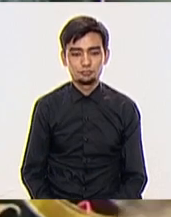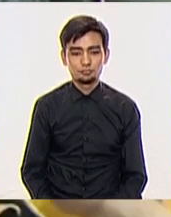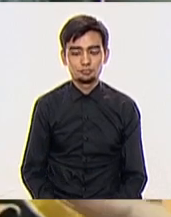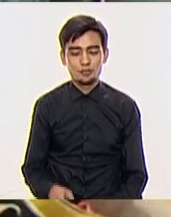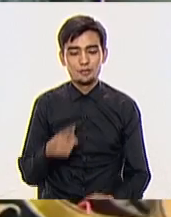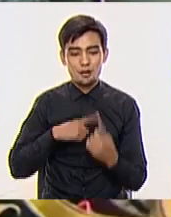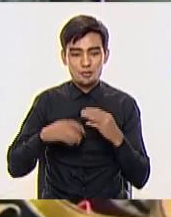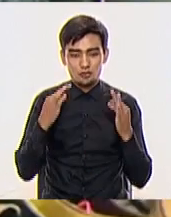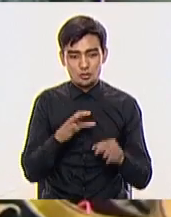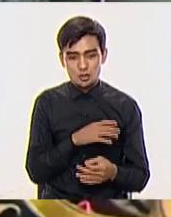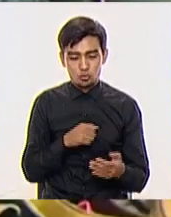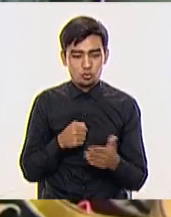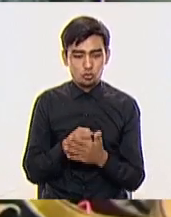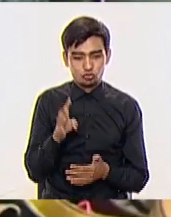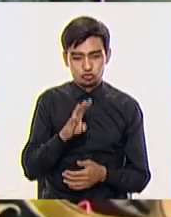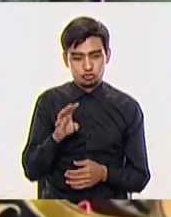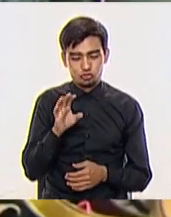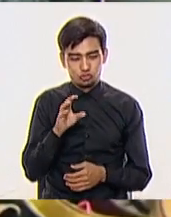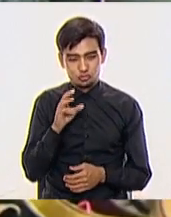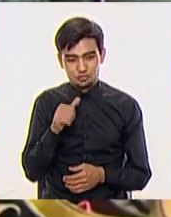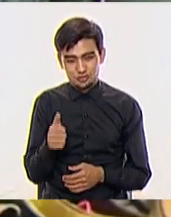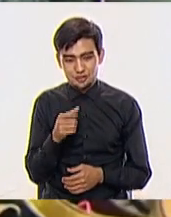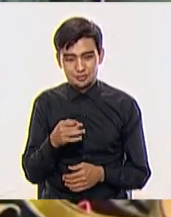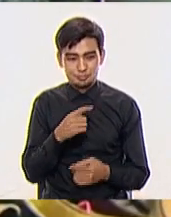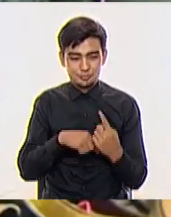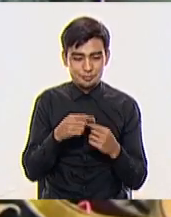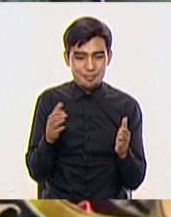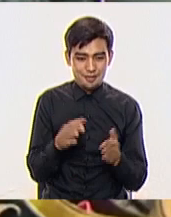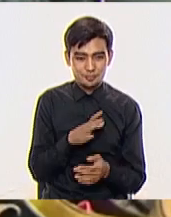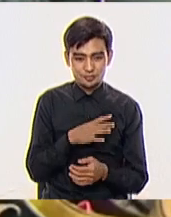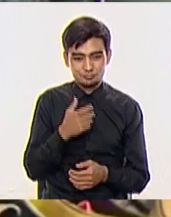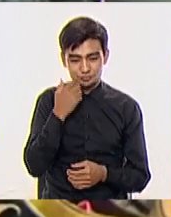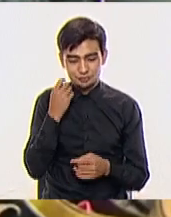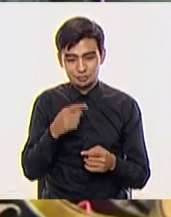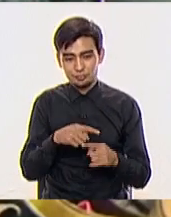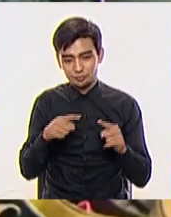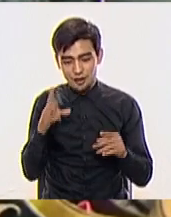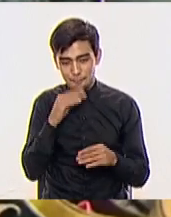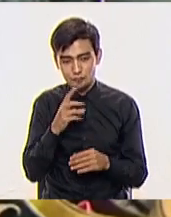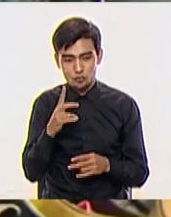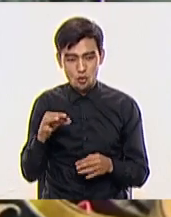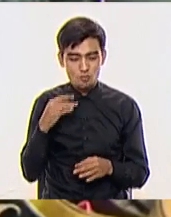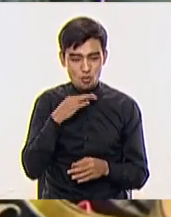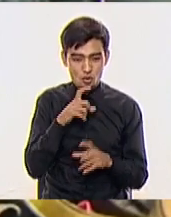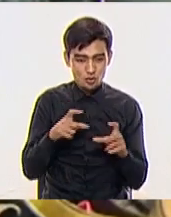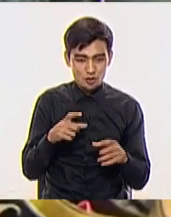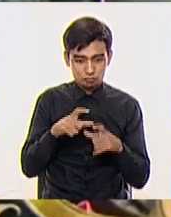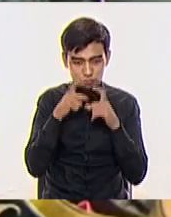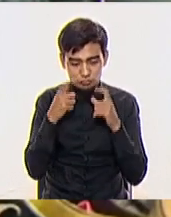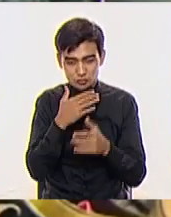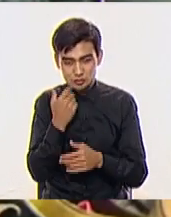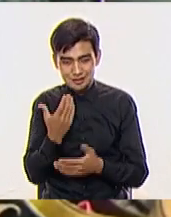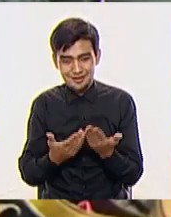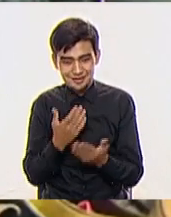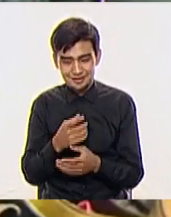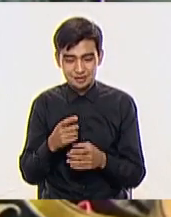Нам разрешили работать до 4 часов. Этот шаг позволит мелким предпринимателям продержаться на плаву. Но многие люди по-прежнему не носят маски.